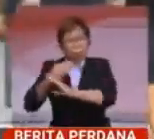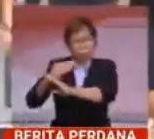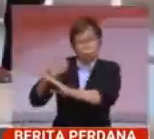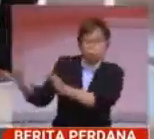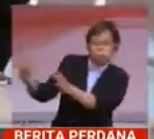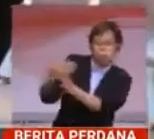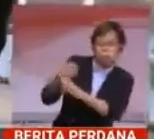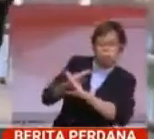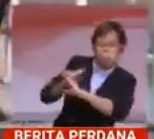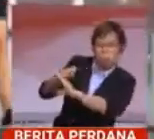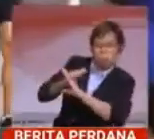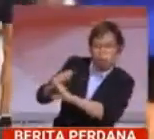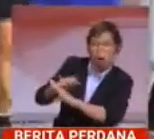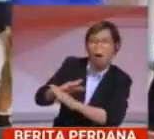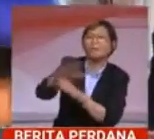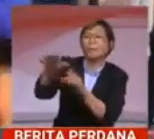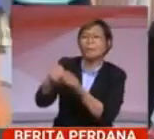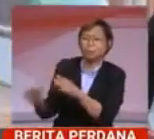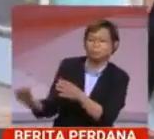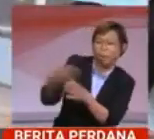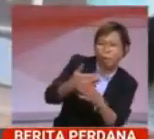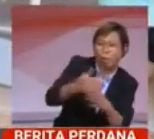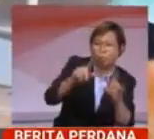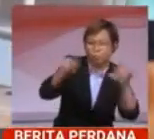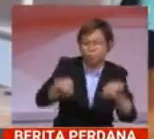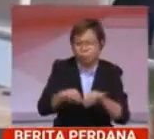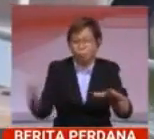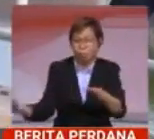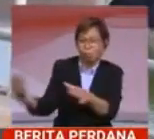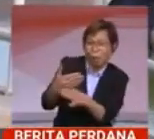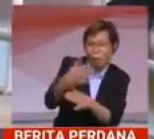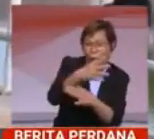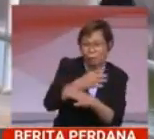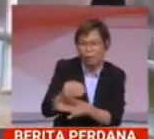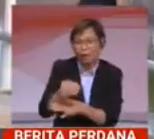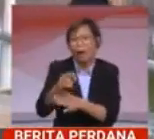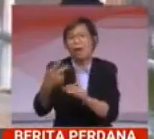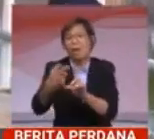serangan siber termasuk pencerobohan laman sesawang dan ransomware.